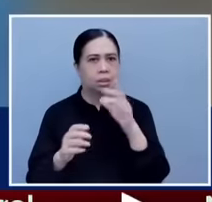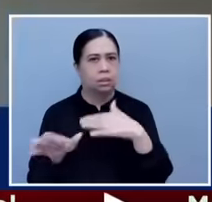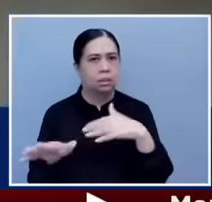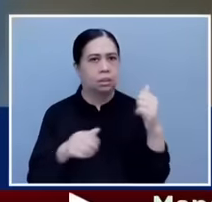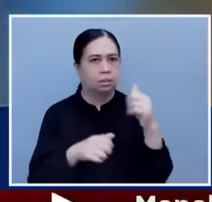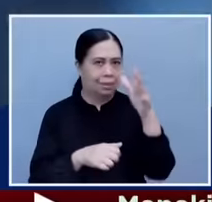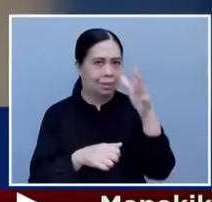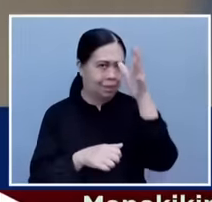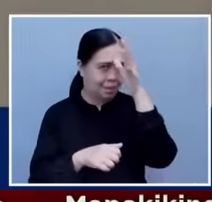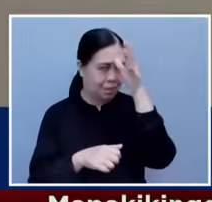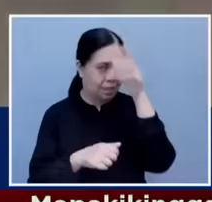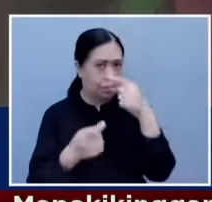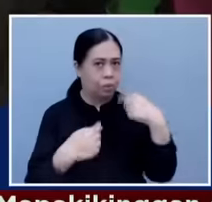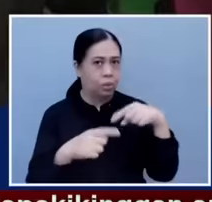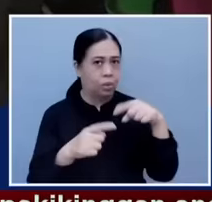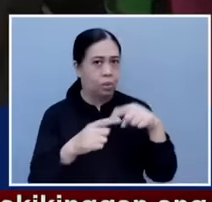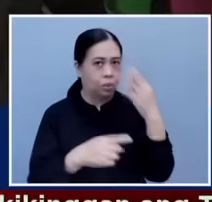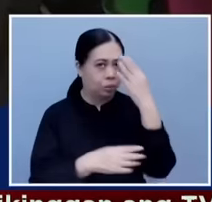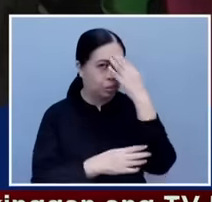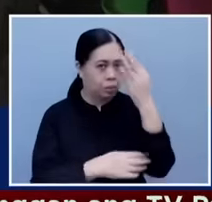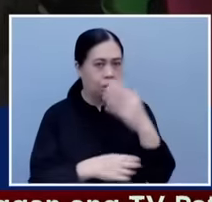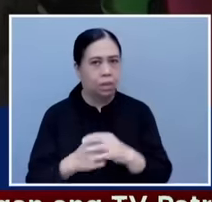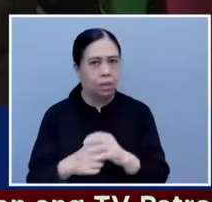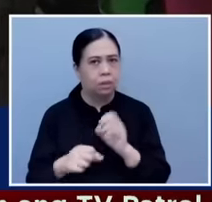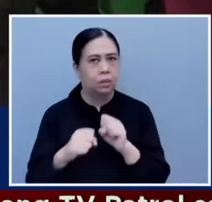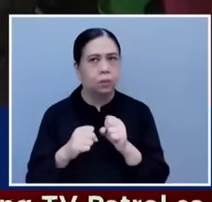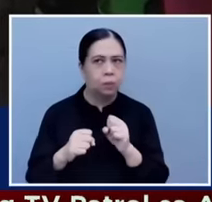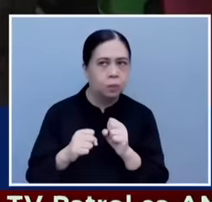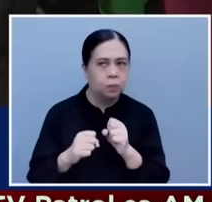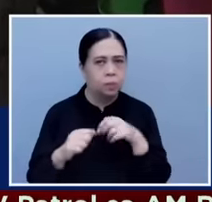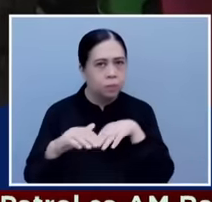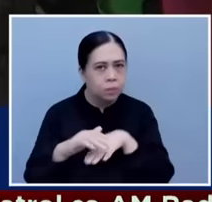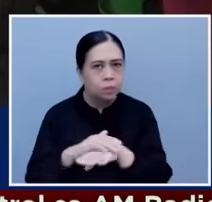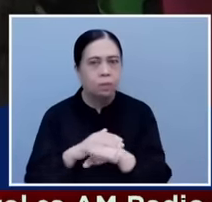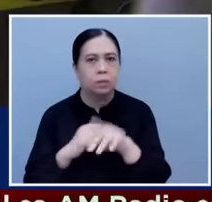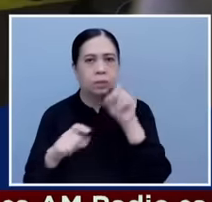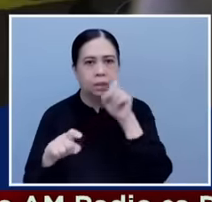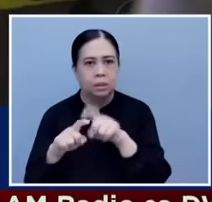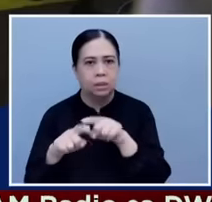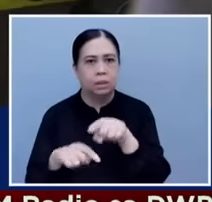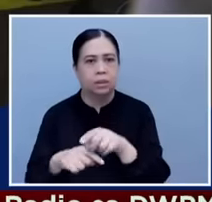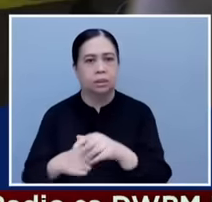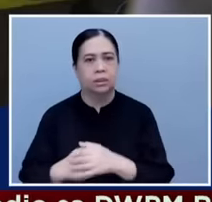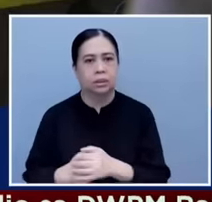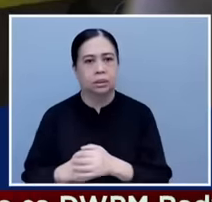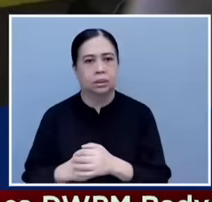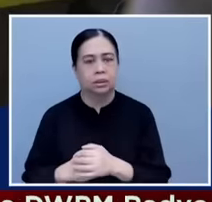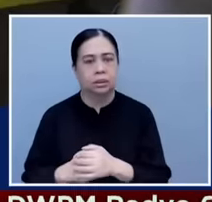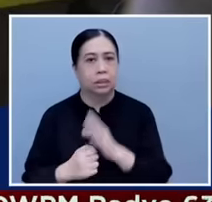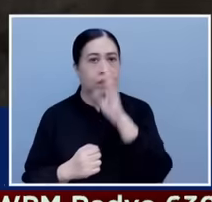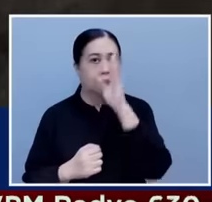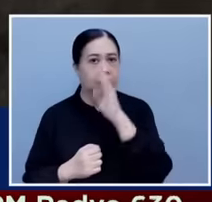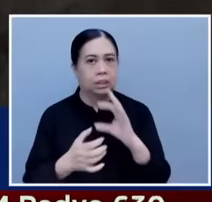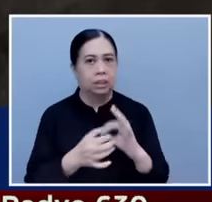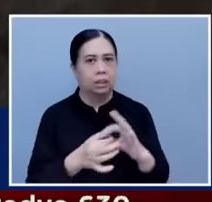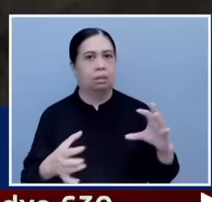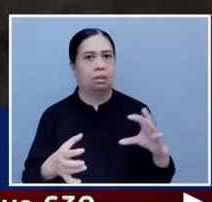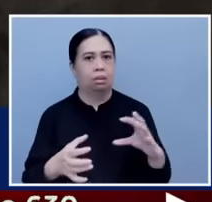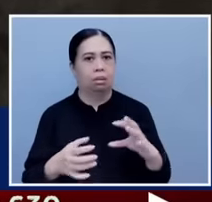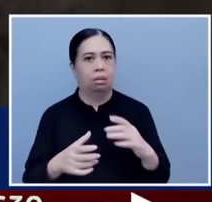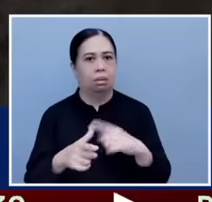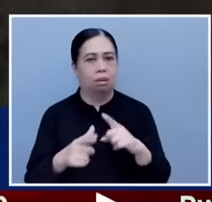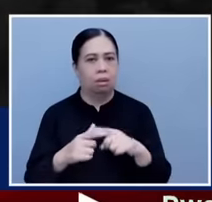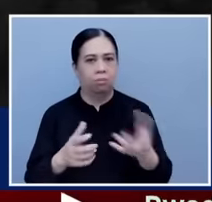ng dalagita papuntang Bulacan. Kaya nakatsyempo siyang pasukin ang tinitira ng biktima. Nasira ang lock sa pinto at nirant